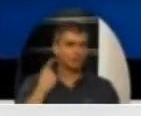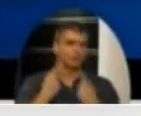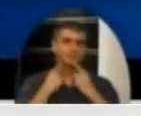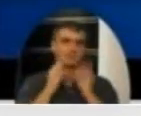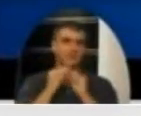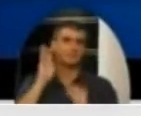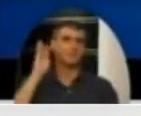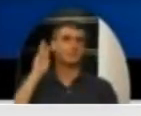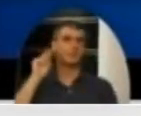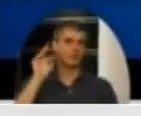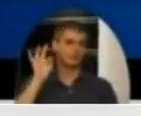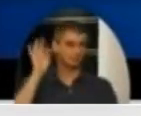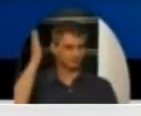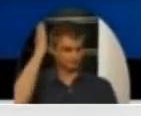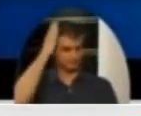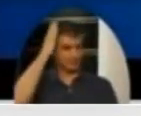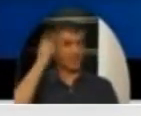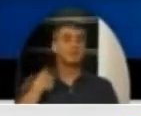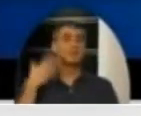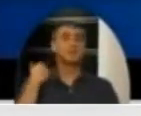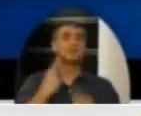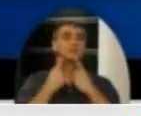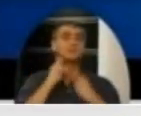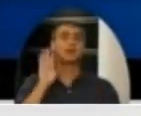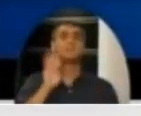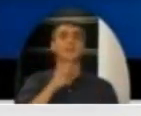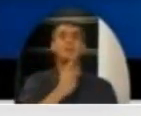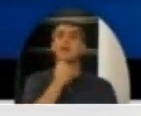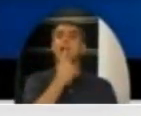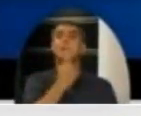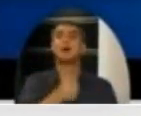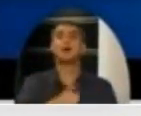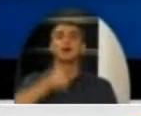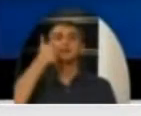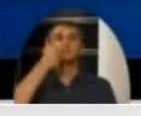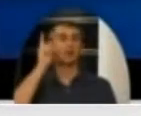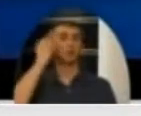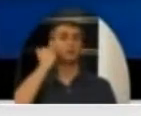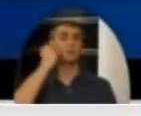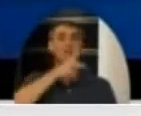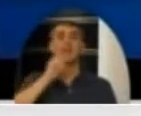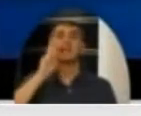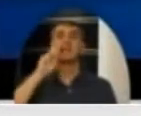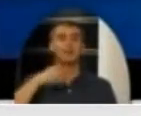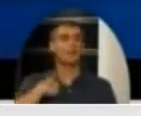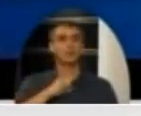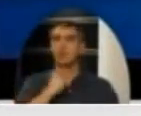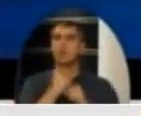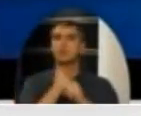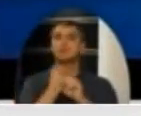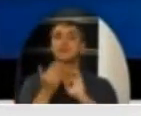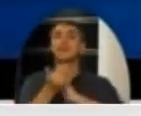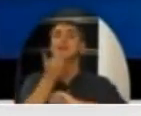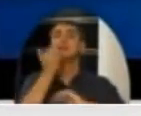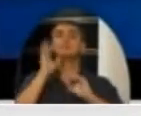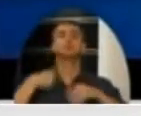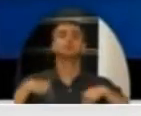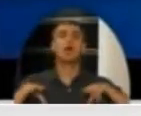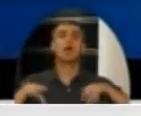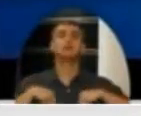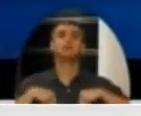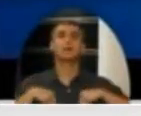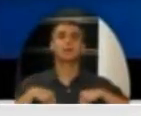בנט, אבל אני הייתי בשיחה שנתניהו אמר לקרי, אני לא הולך למהלך הזה לפני שיש לי